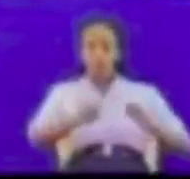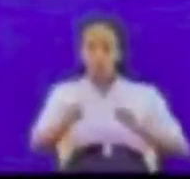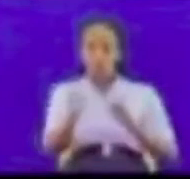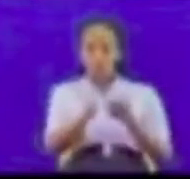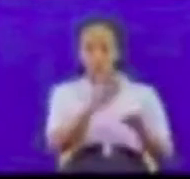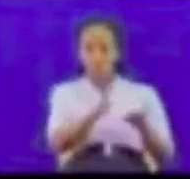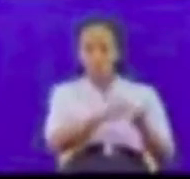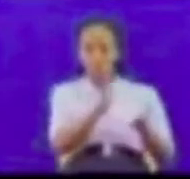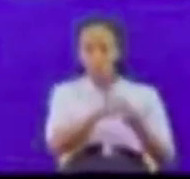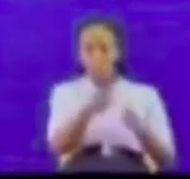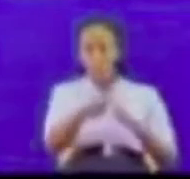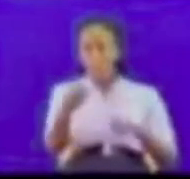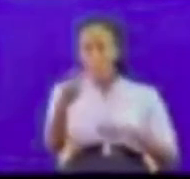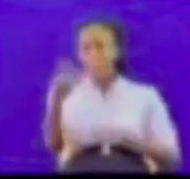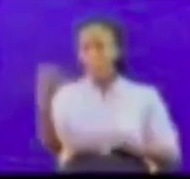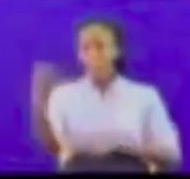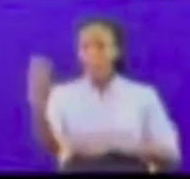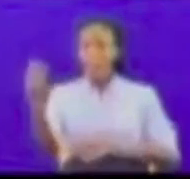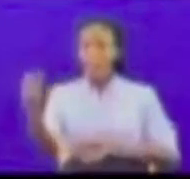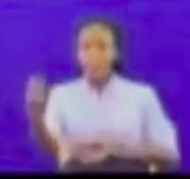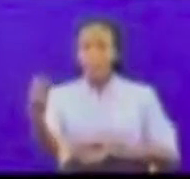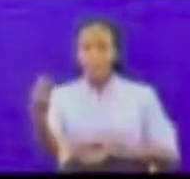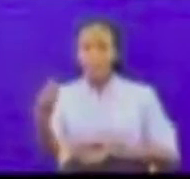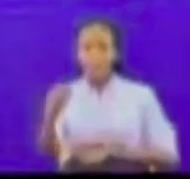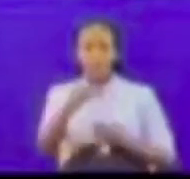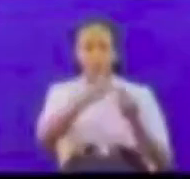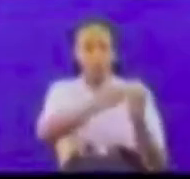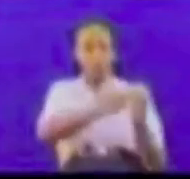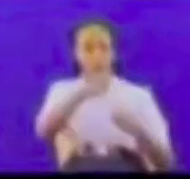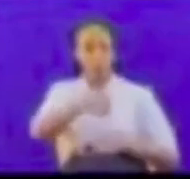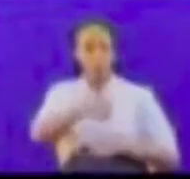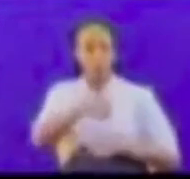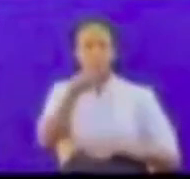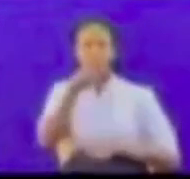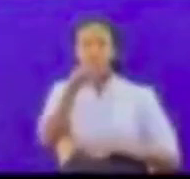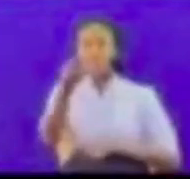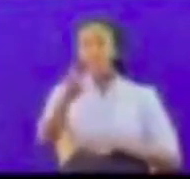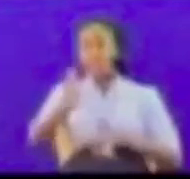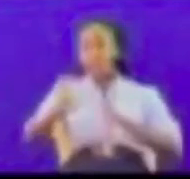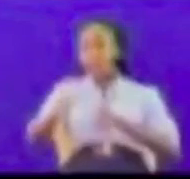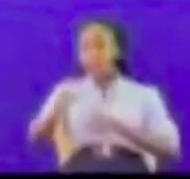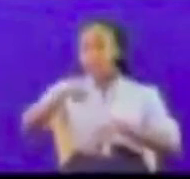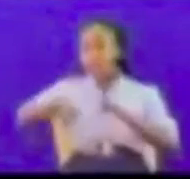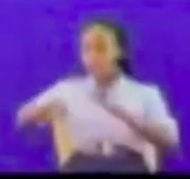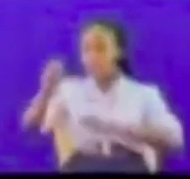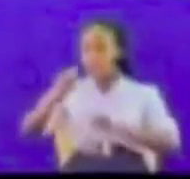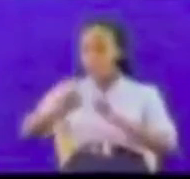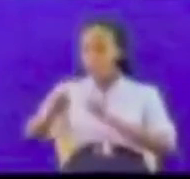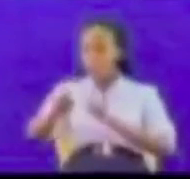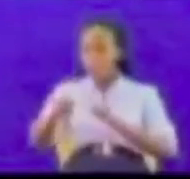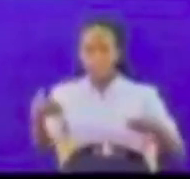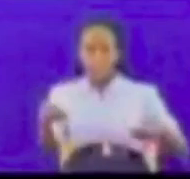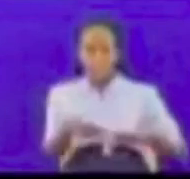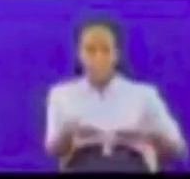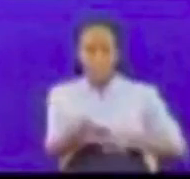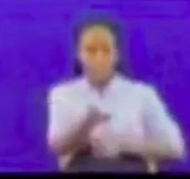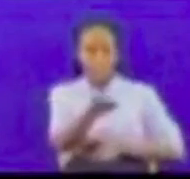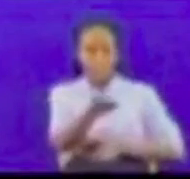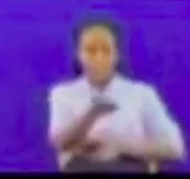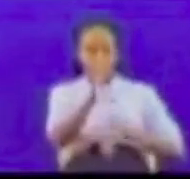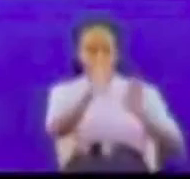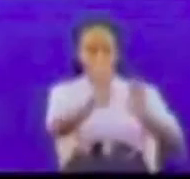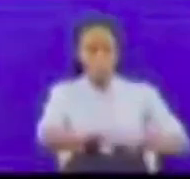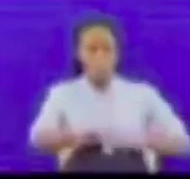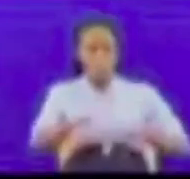343, ninawajibika kuitaarifu tume ya taifa ya uchaguzi kwamba kiti cha ubunge wa jimbo la Buhigwe sasa